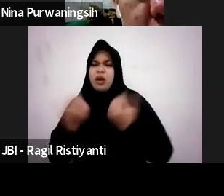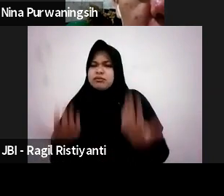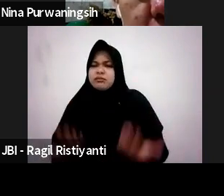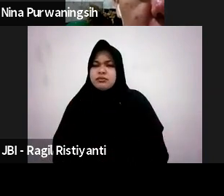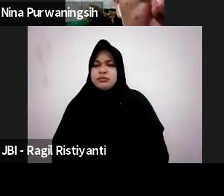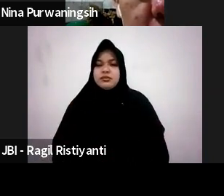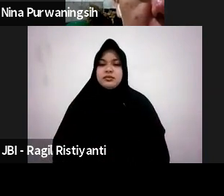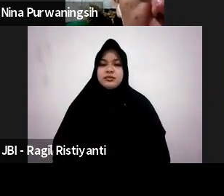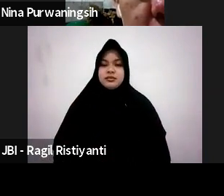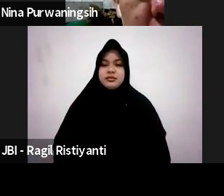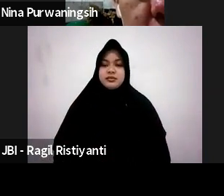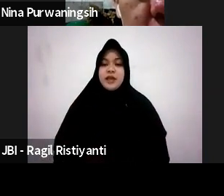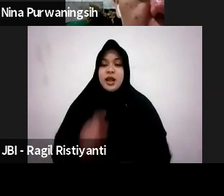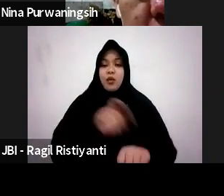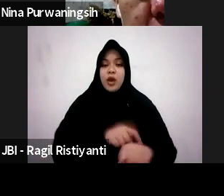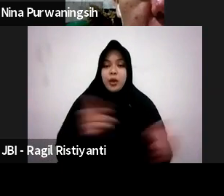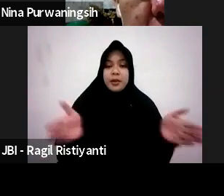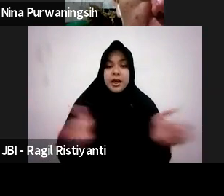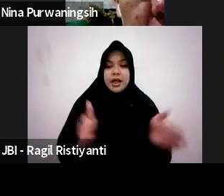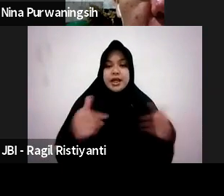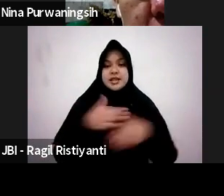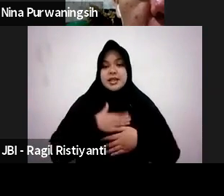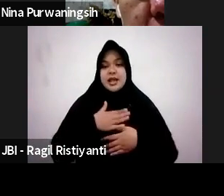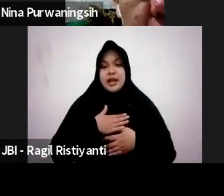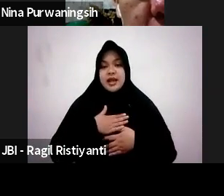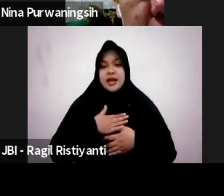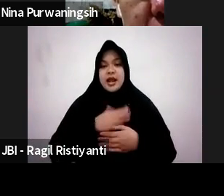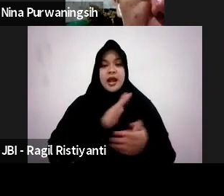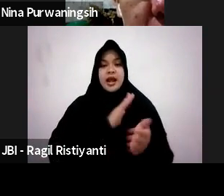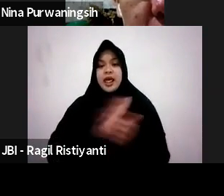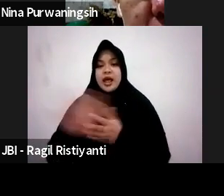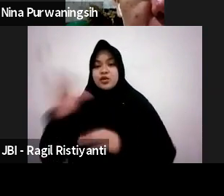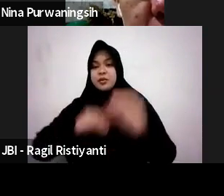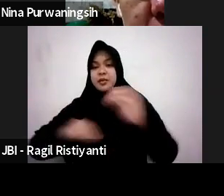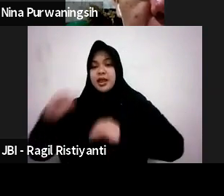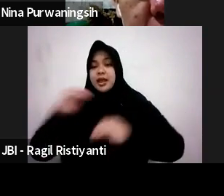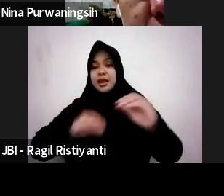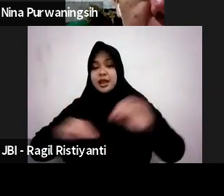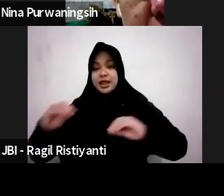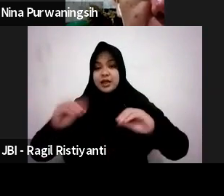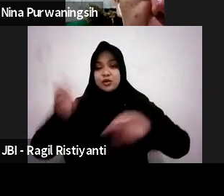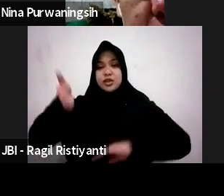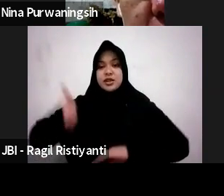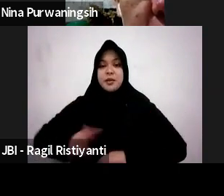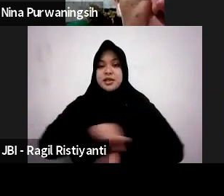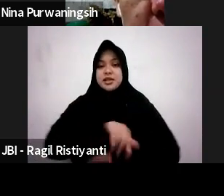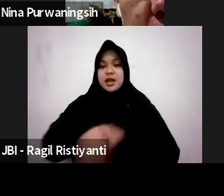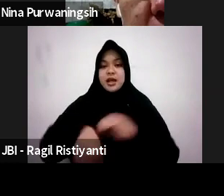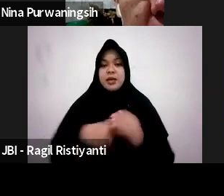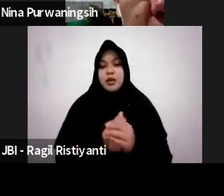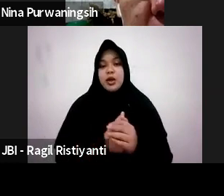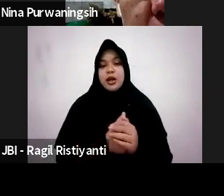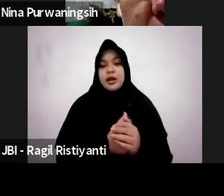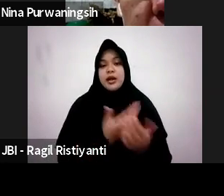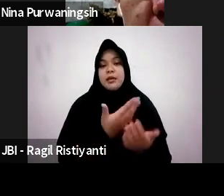karena Waktunya pendek maka saya akan langsung pada materi yang sudah siapkan atas permintaan panitia